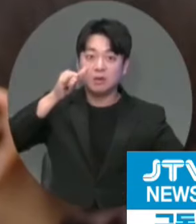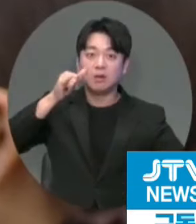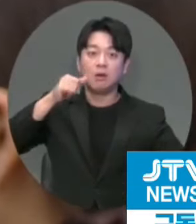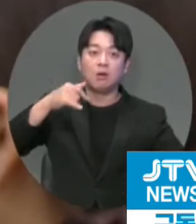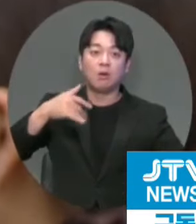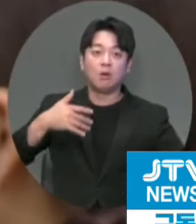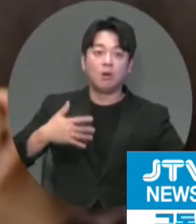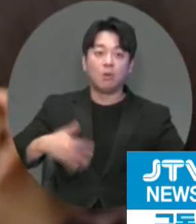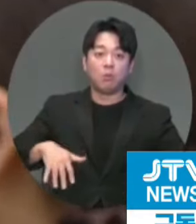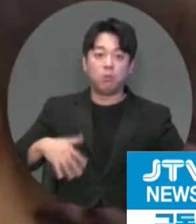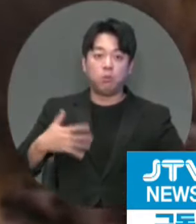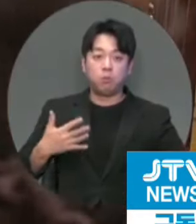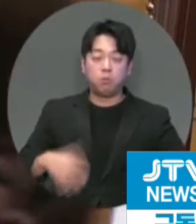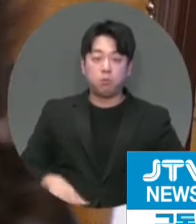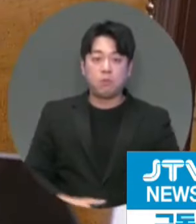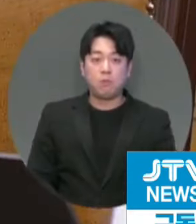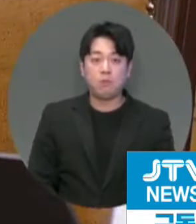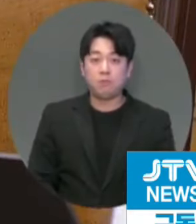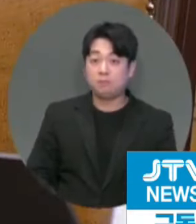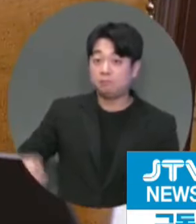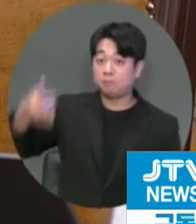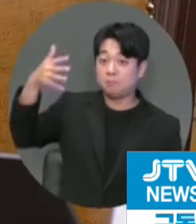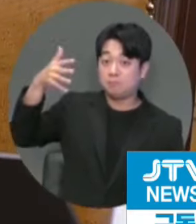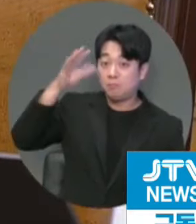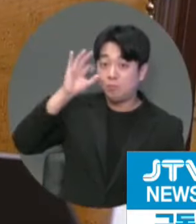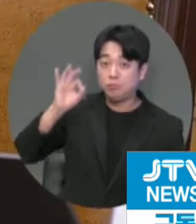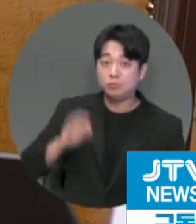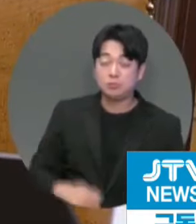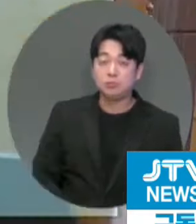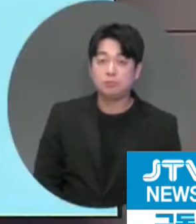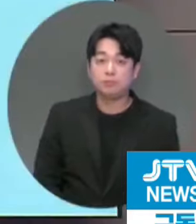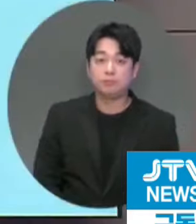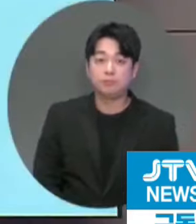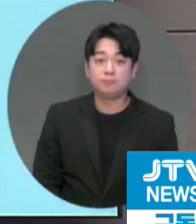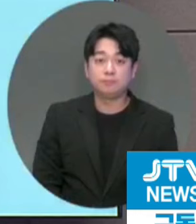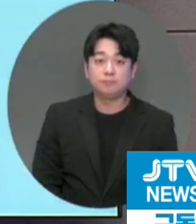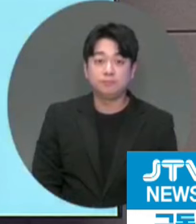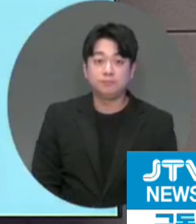계시죠? 그 앞장 보실까요? 예.